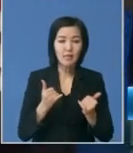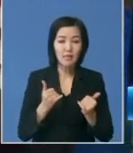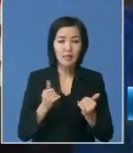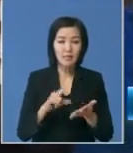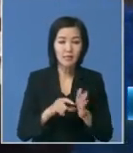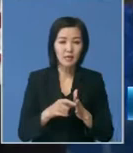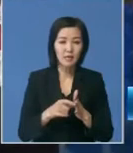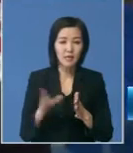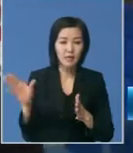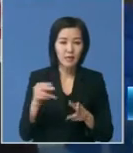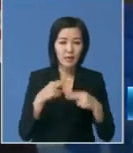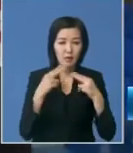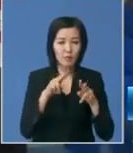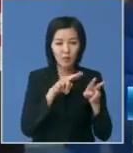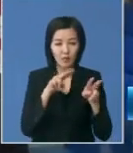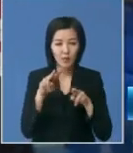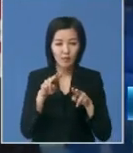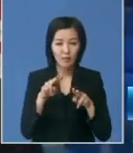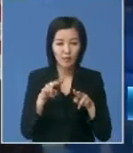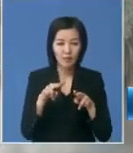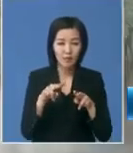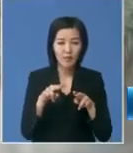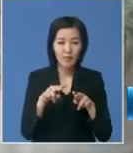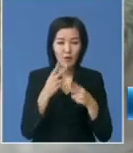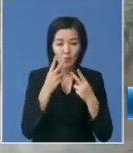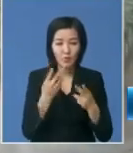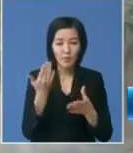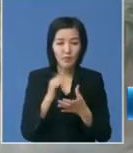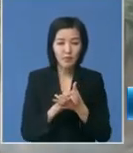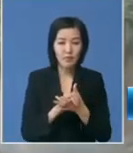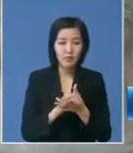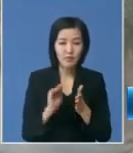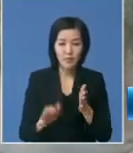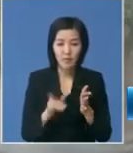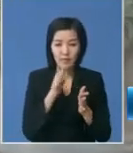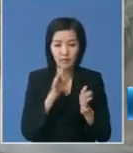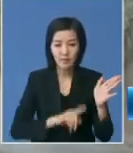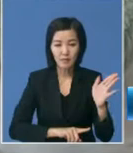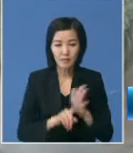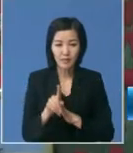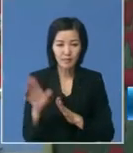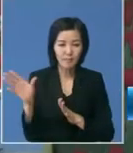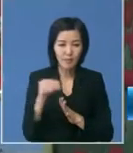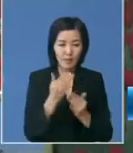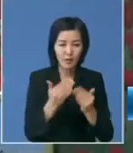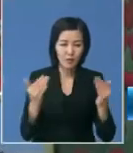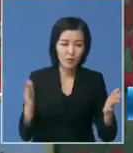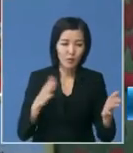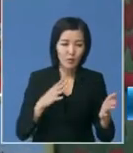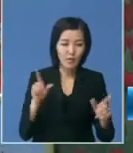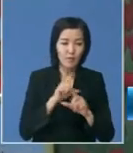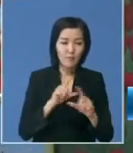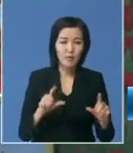ешкім үңілмей кетпейді. Мұнда оның балалық шағынан қызметтік өсу жолы толық көрсетілген. Бұдан бөлек білім